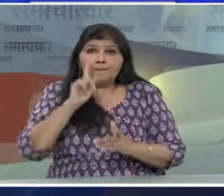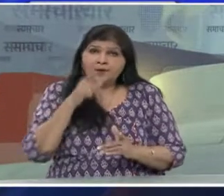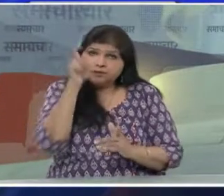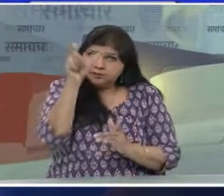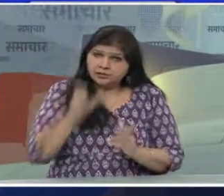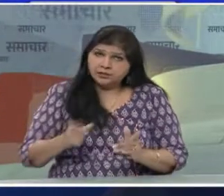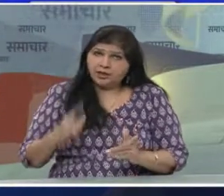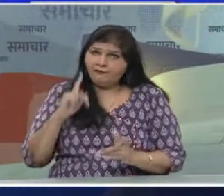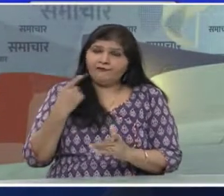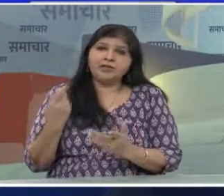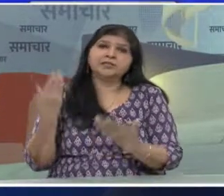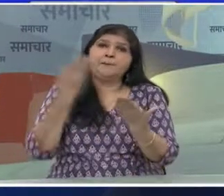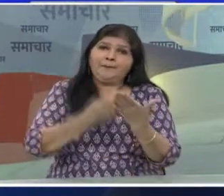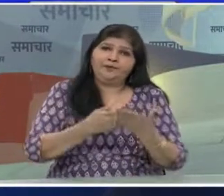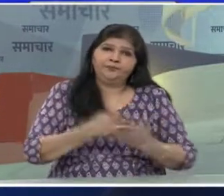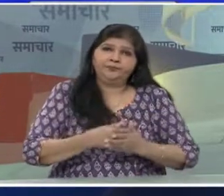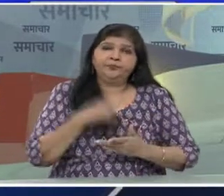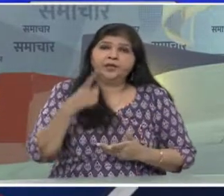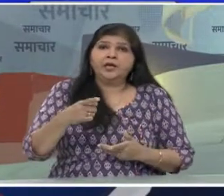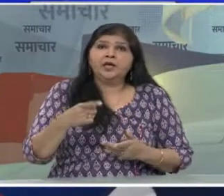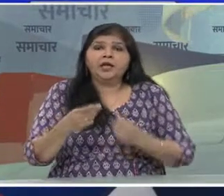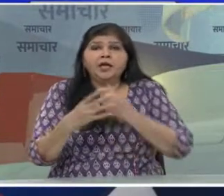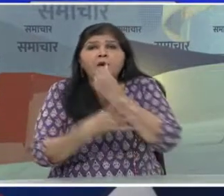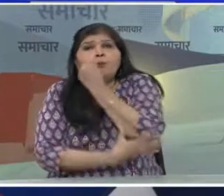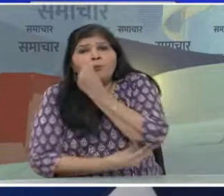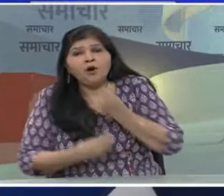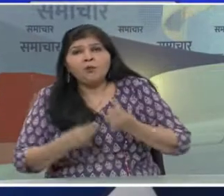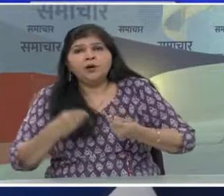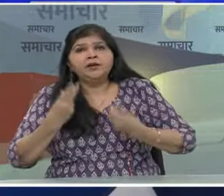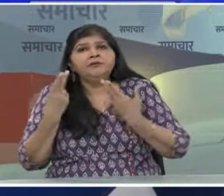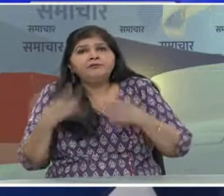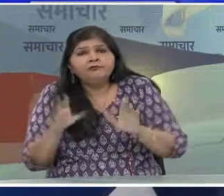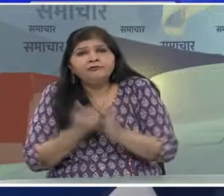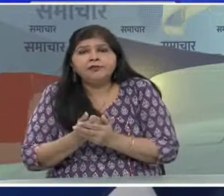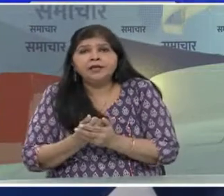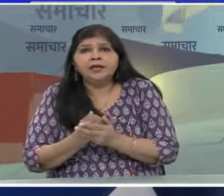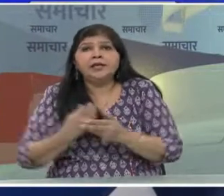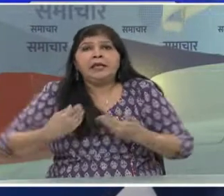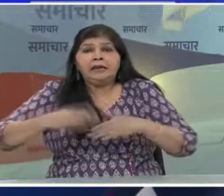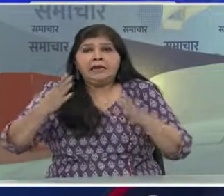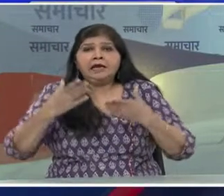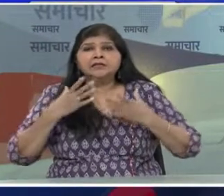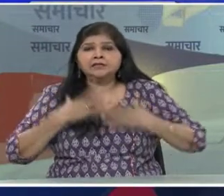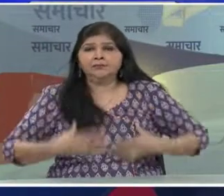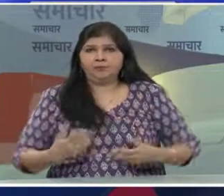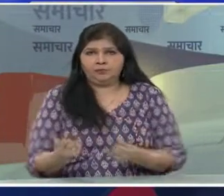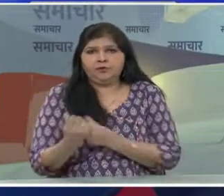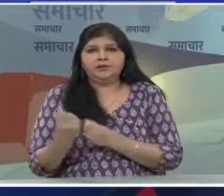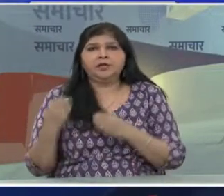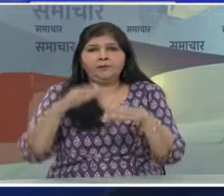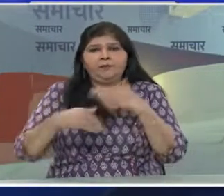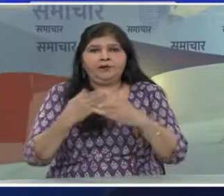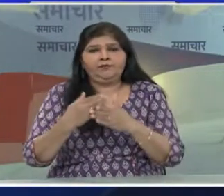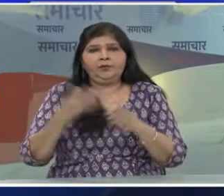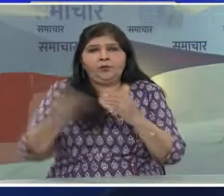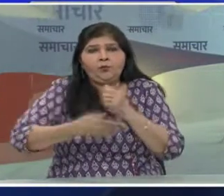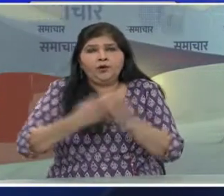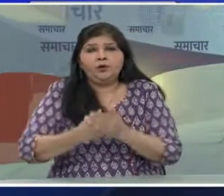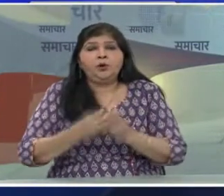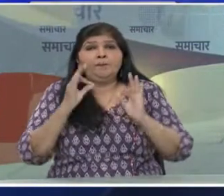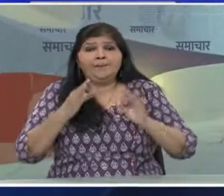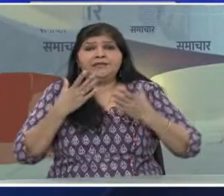जाएगी। इसमें एक तो पॉवर्टी फ्री एंड एनहांस्ड लाइवलीहुड इन विलेजेस, दूसरा हेल्दी